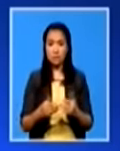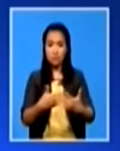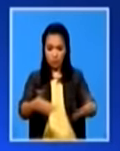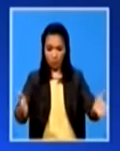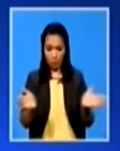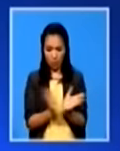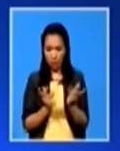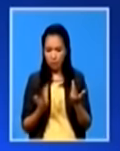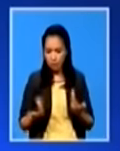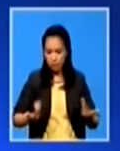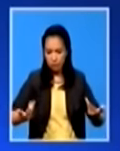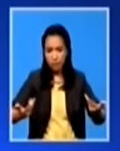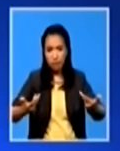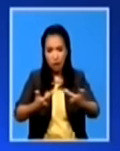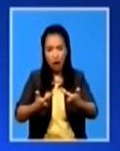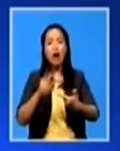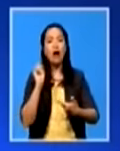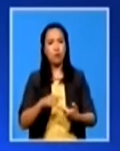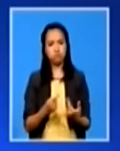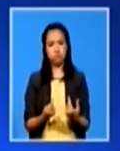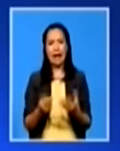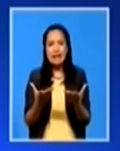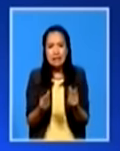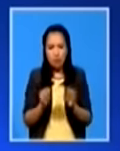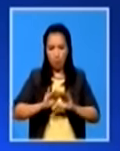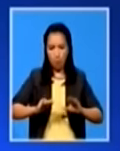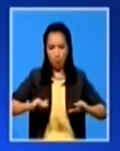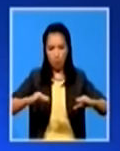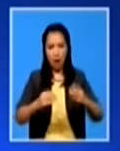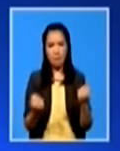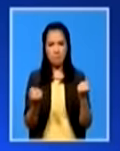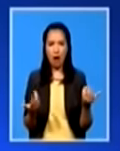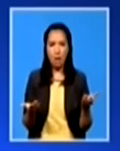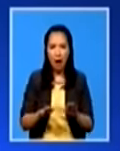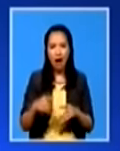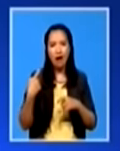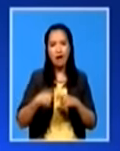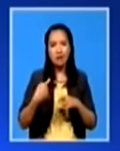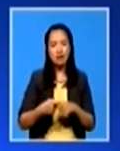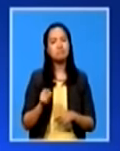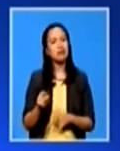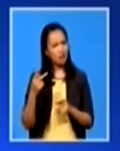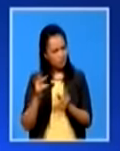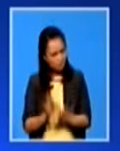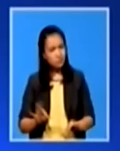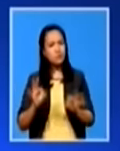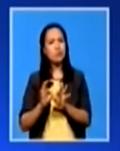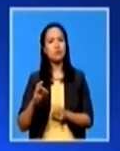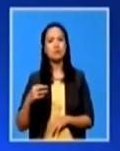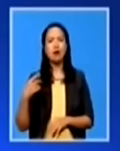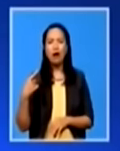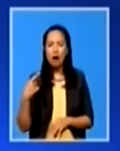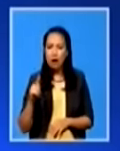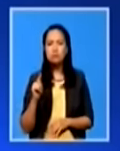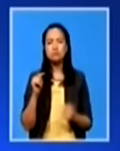รองตะกอนดินและยึดดินให้ติดกันรอบๆขอบสระนะครับไม่ให้เกิดการพังทลายเหล่านี้เป็นต้นนอกจากนั้นผมอยาก